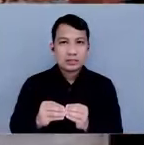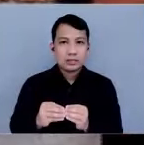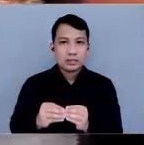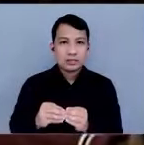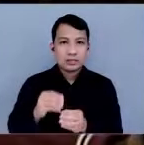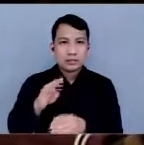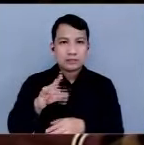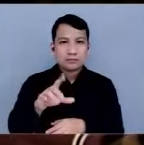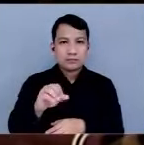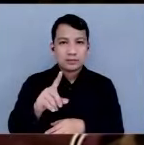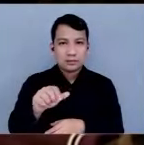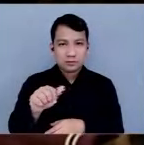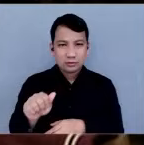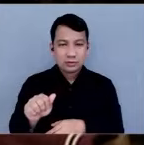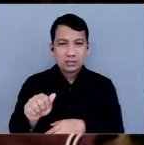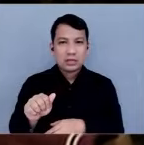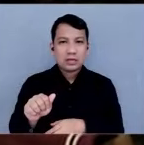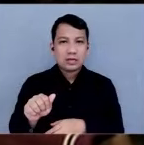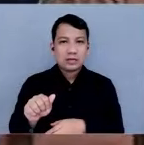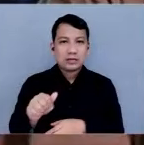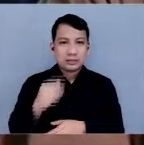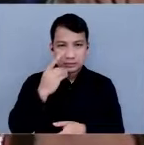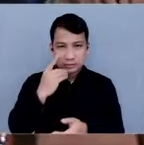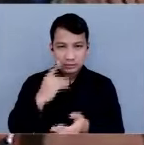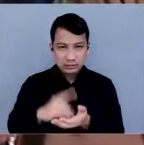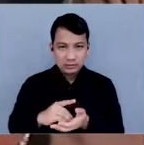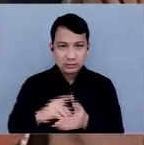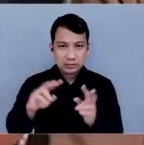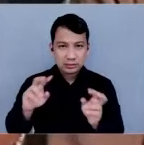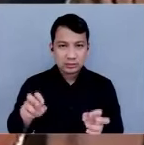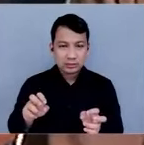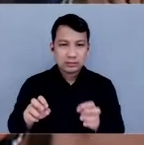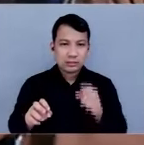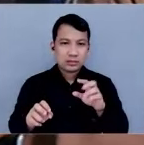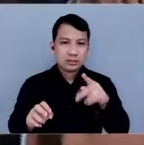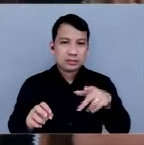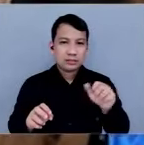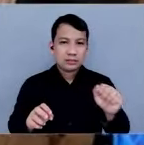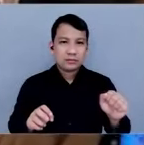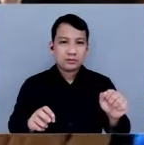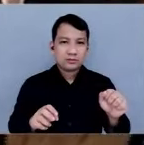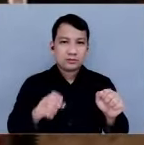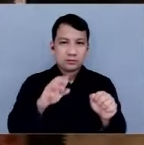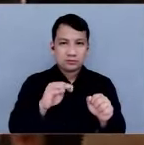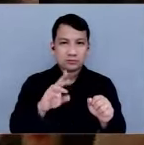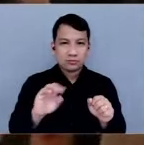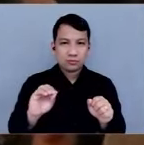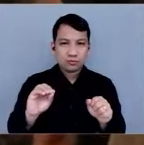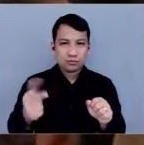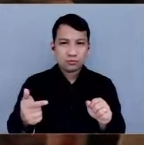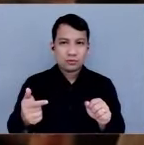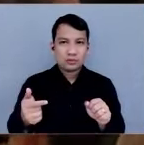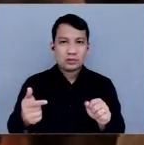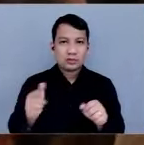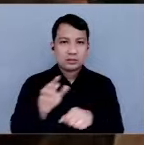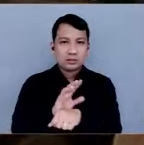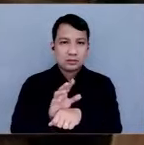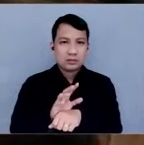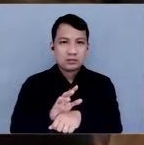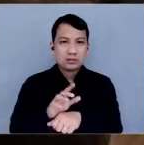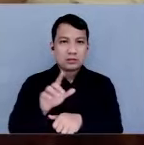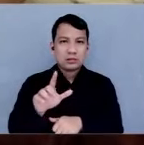balota ang documentary na alipato at muog ang pelikulang love